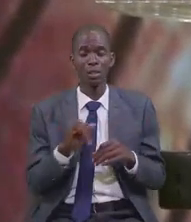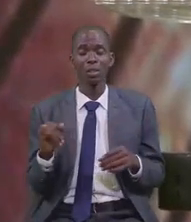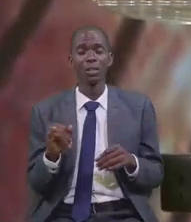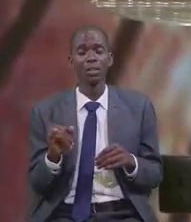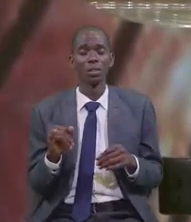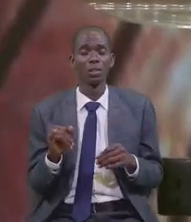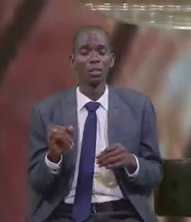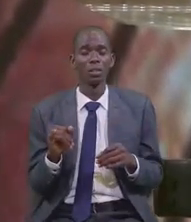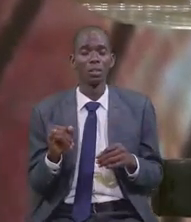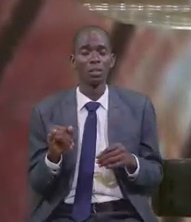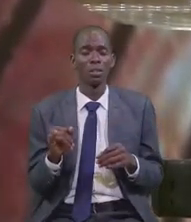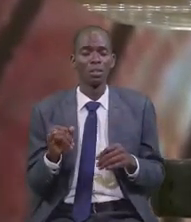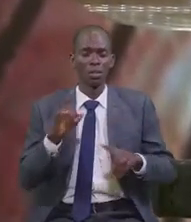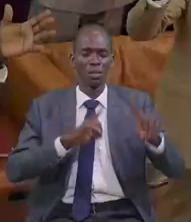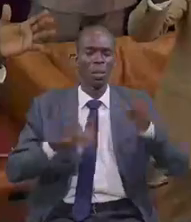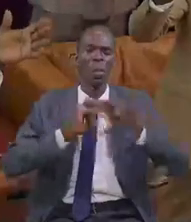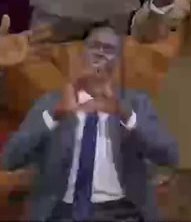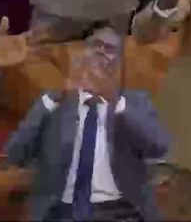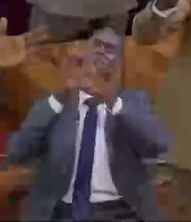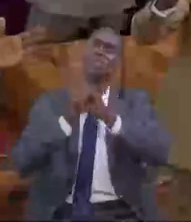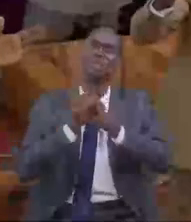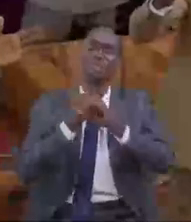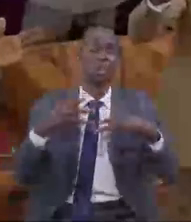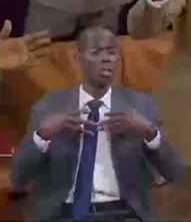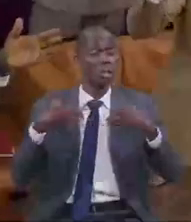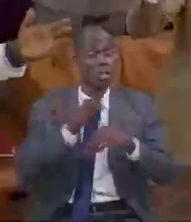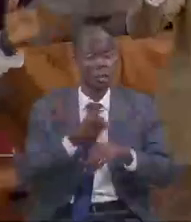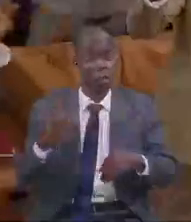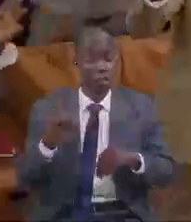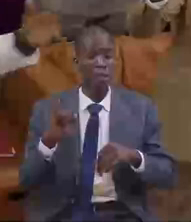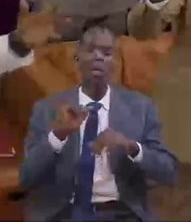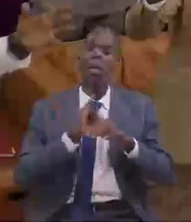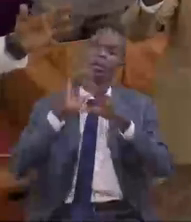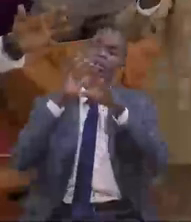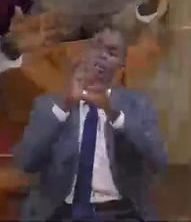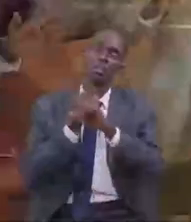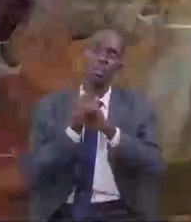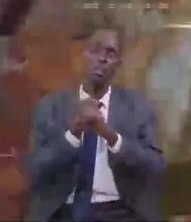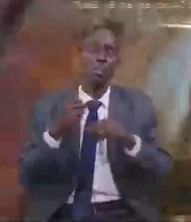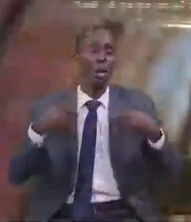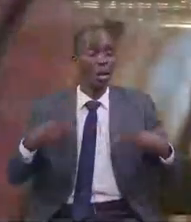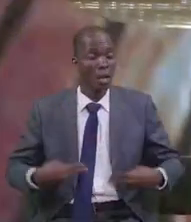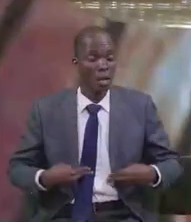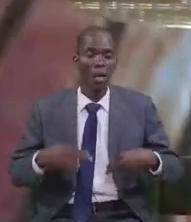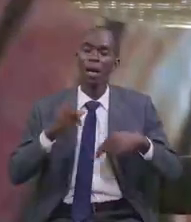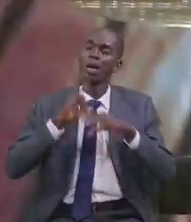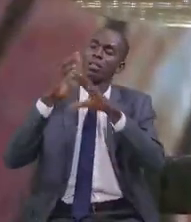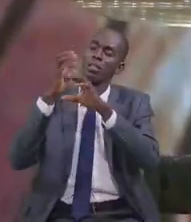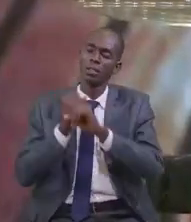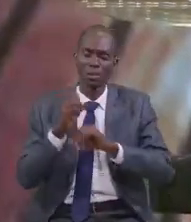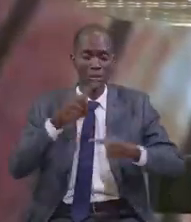je reçois. La guérison, la santé, la